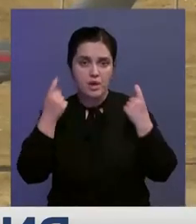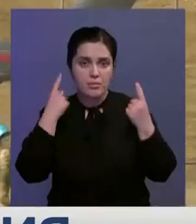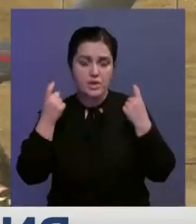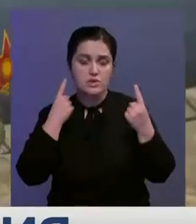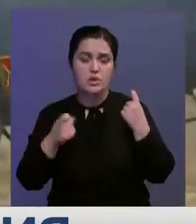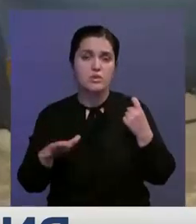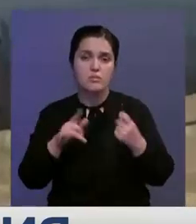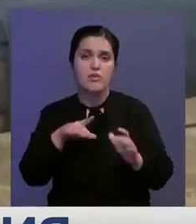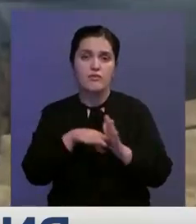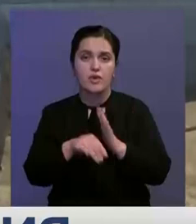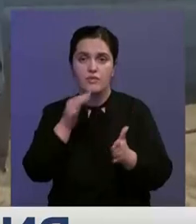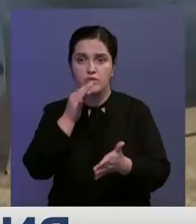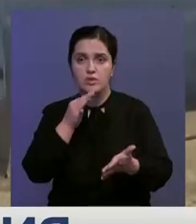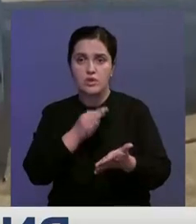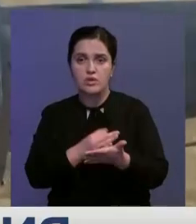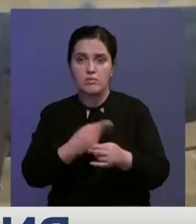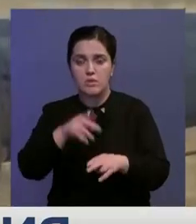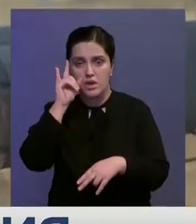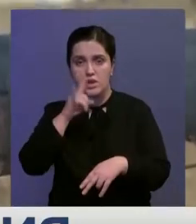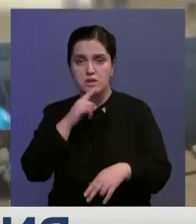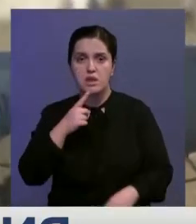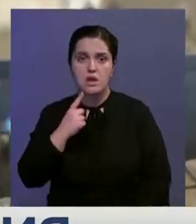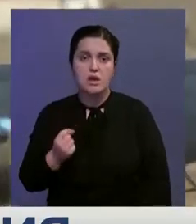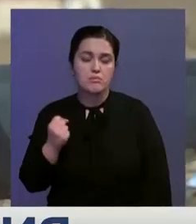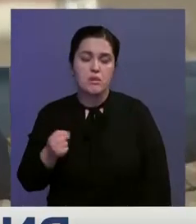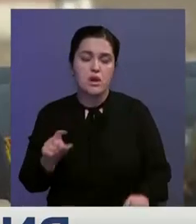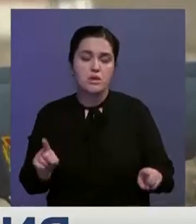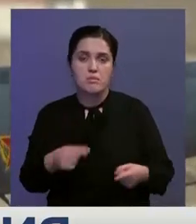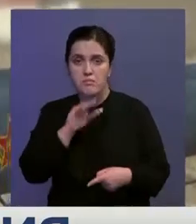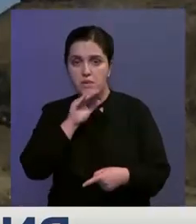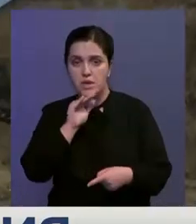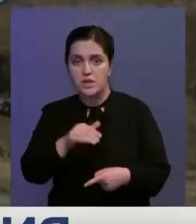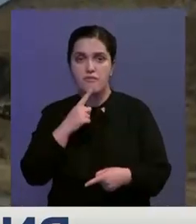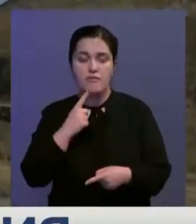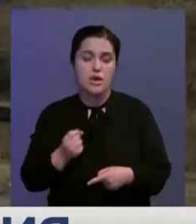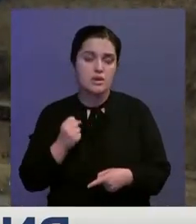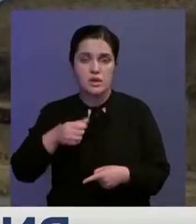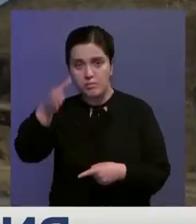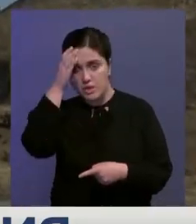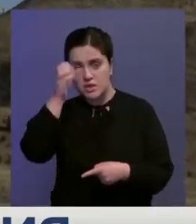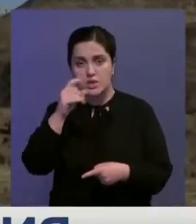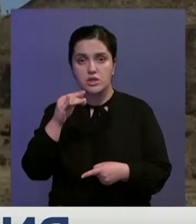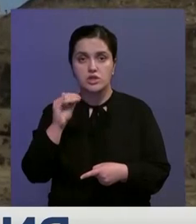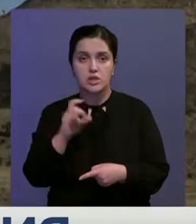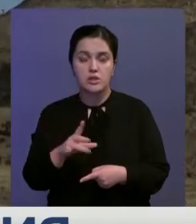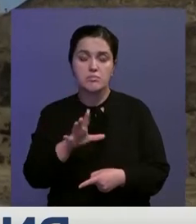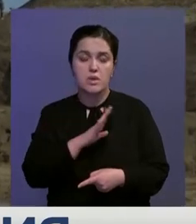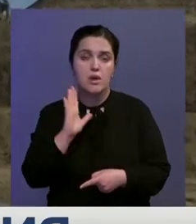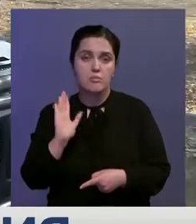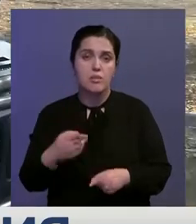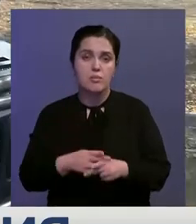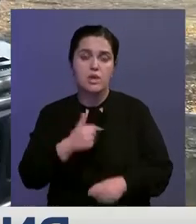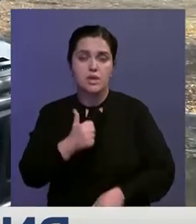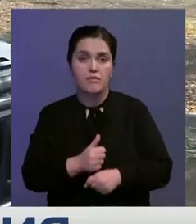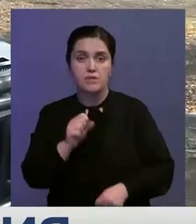входит в зону ответственности казахстанской армии. Развитие профессионального военного образования сержантского состава было и будет одной из